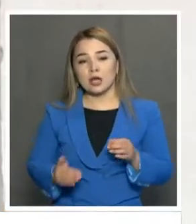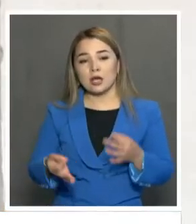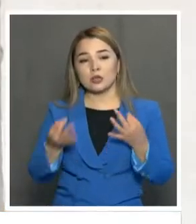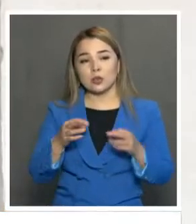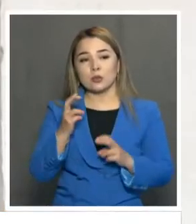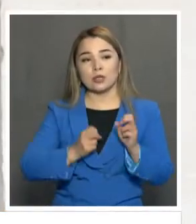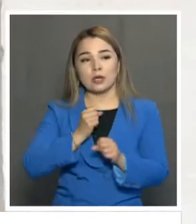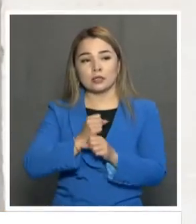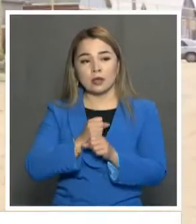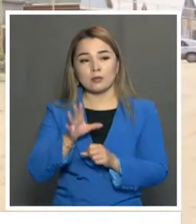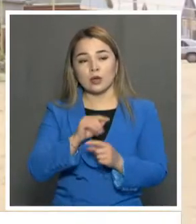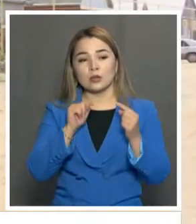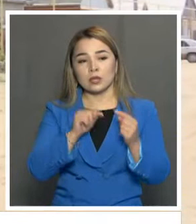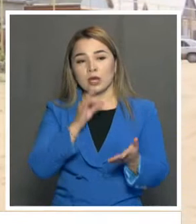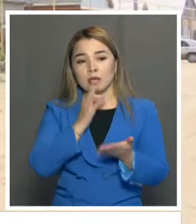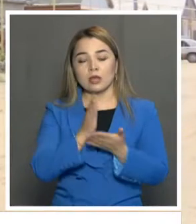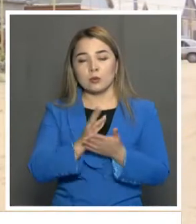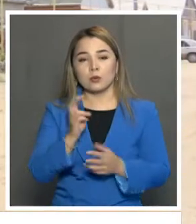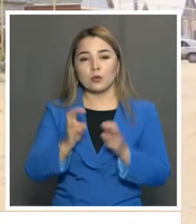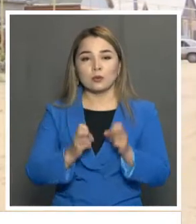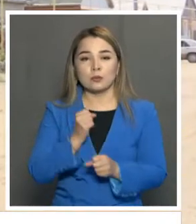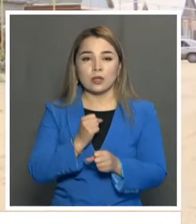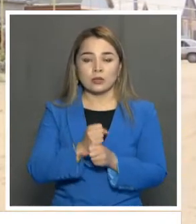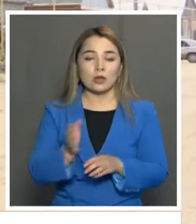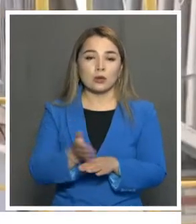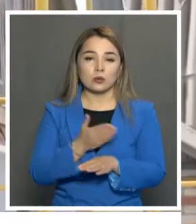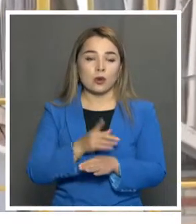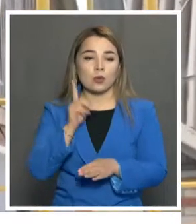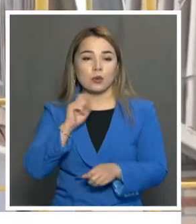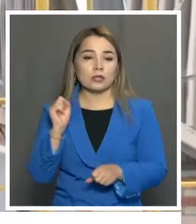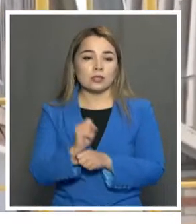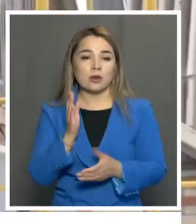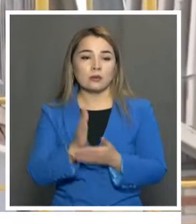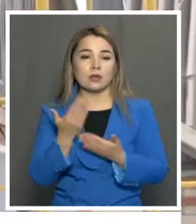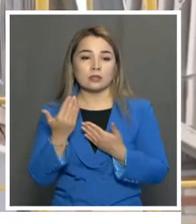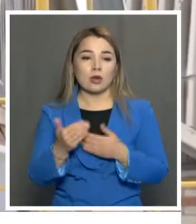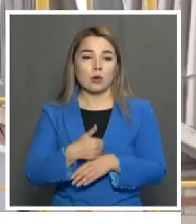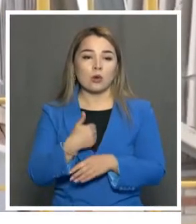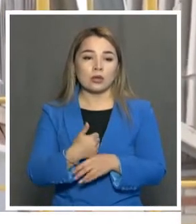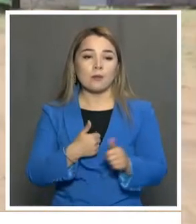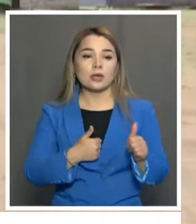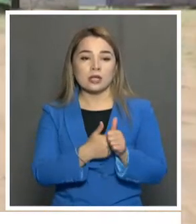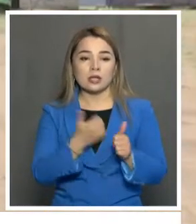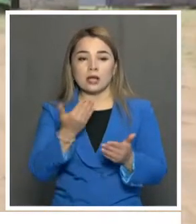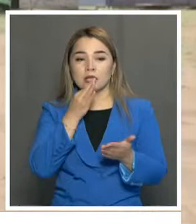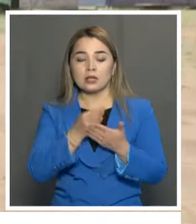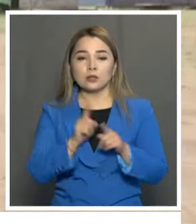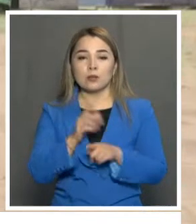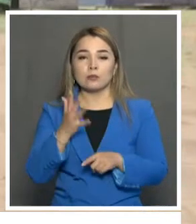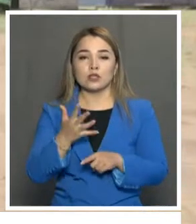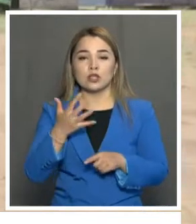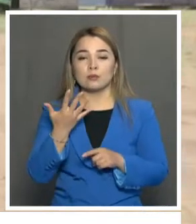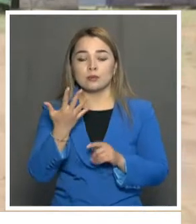берілді. Тұрғындар бұған қарсы шыққасын, құм өндіру уақытша тоқтаған. Ал Қостанай ауданы әкімінің сол кездегі орынбасары Рустам Садықов 5,5